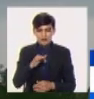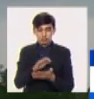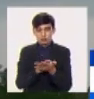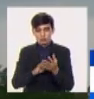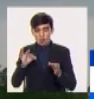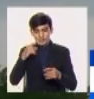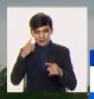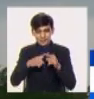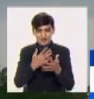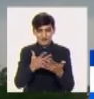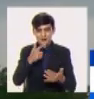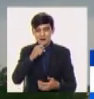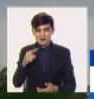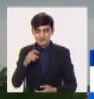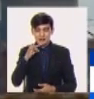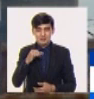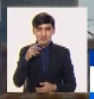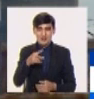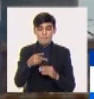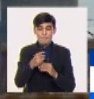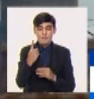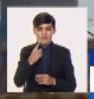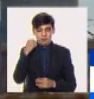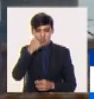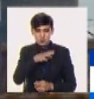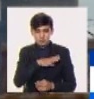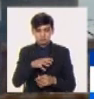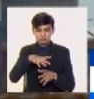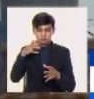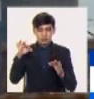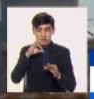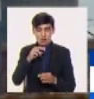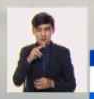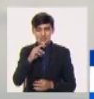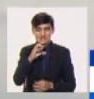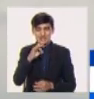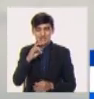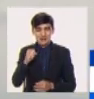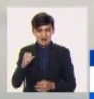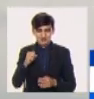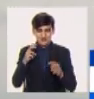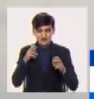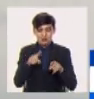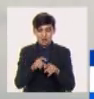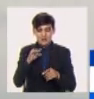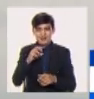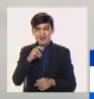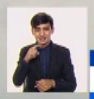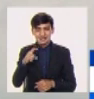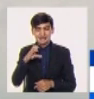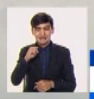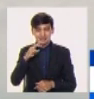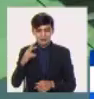очистке технологических газов. Так, с 2001 года выбросы диоксида серы на металлургических предприятиях «Казцинка»